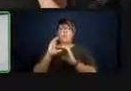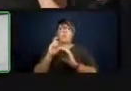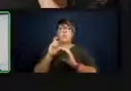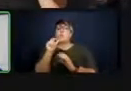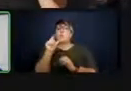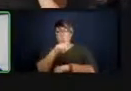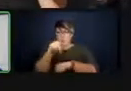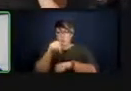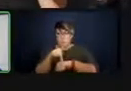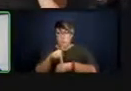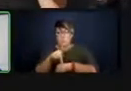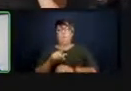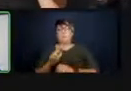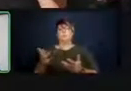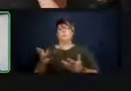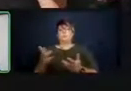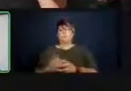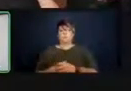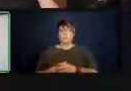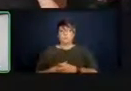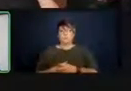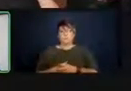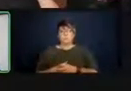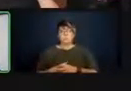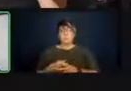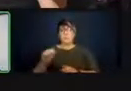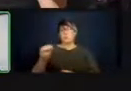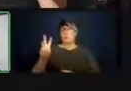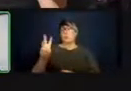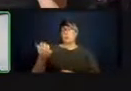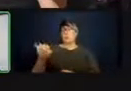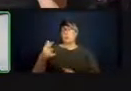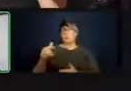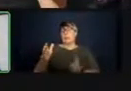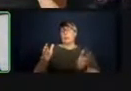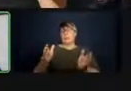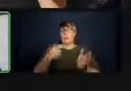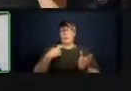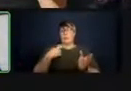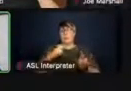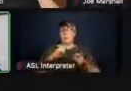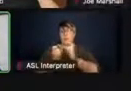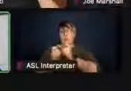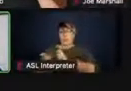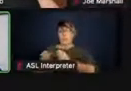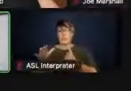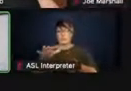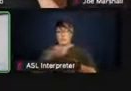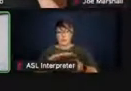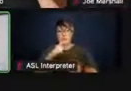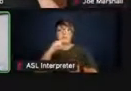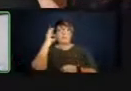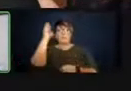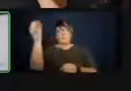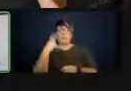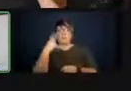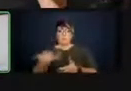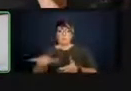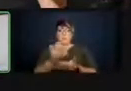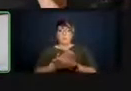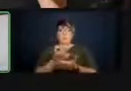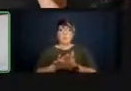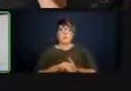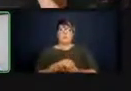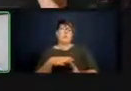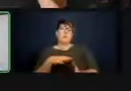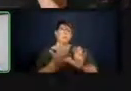kuhusu kazi ambayo tunaifanya na kuhakikisha kwa kila mtu anaelewa